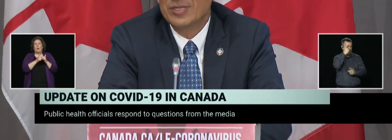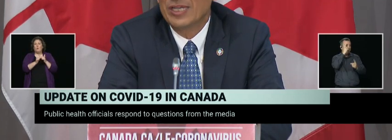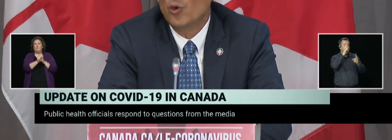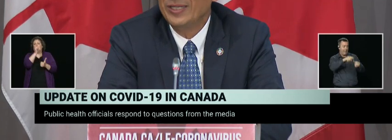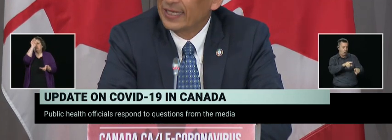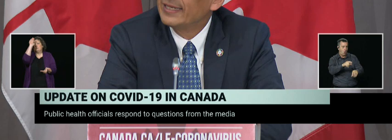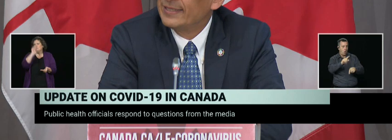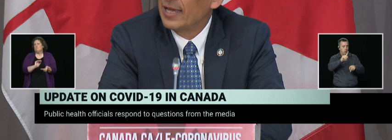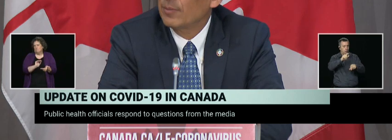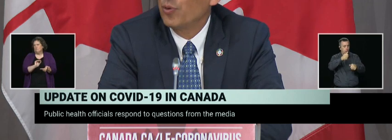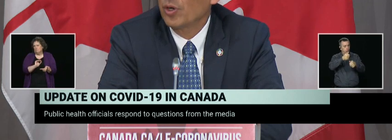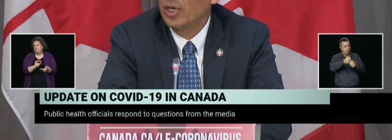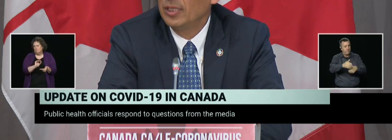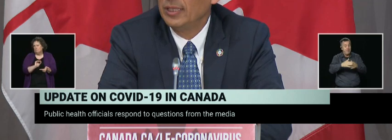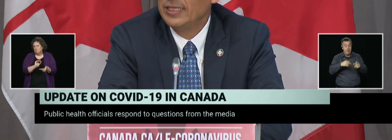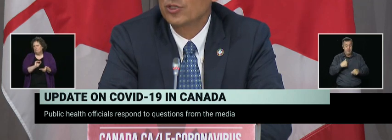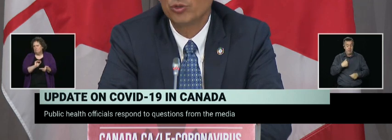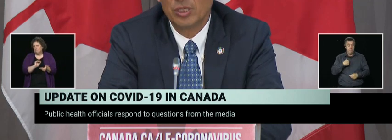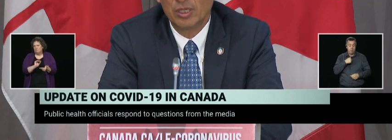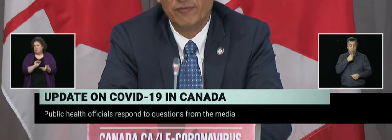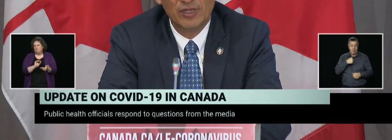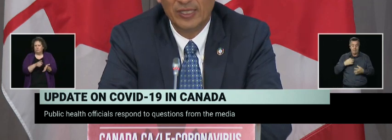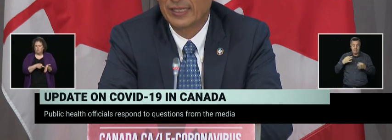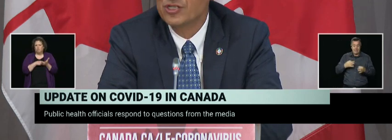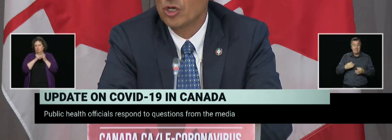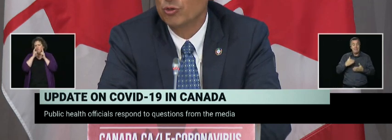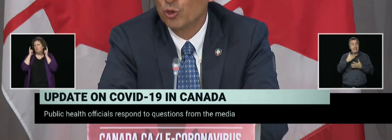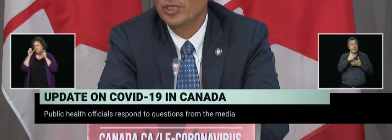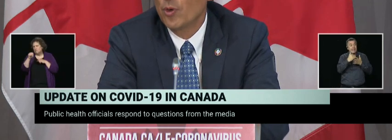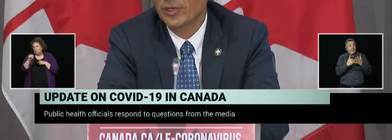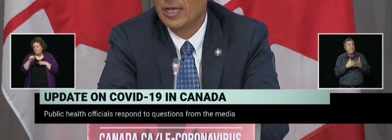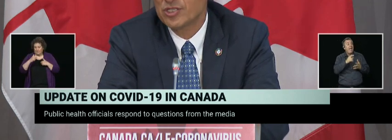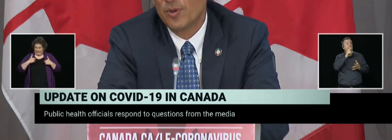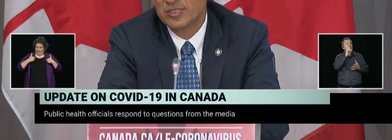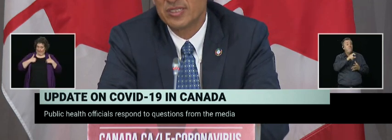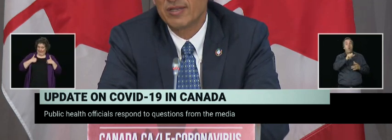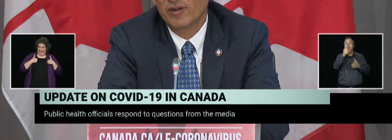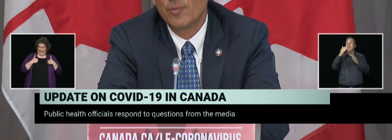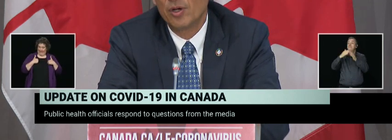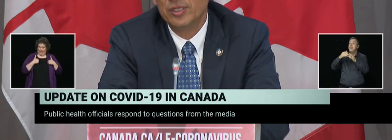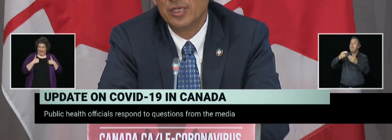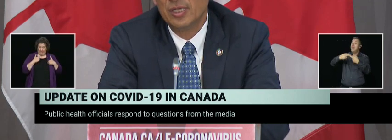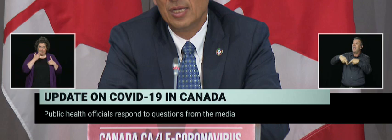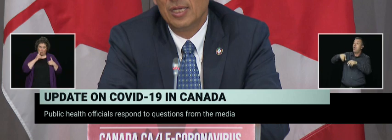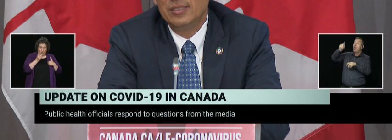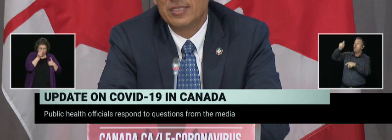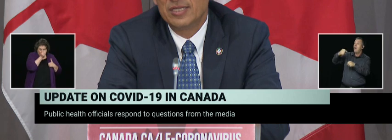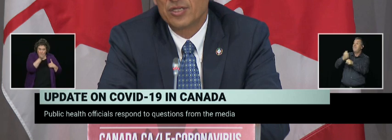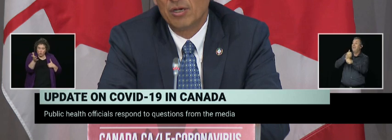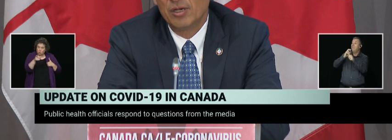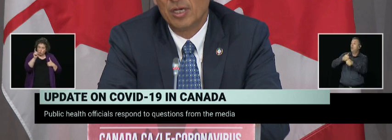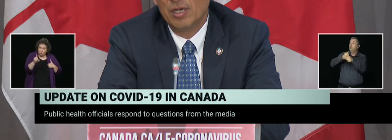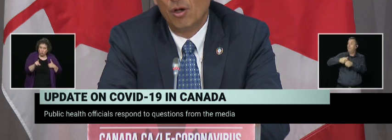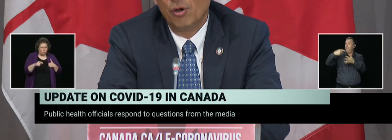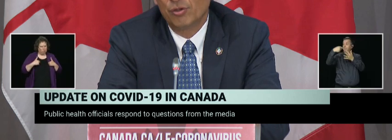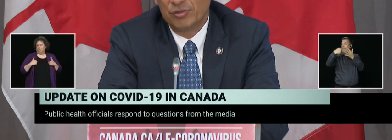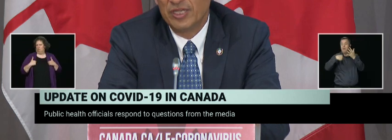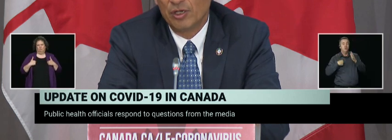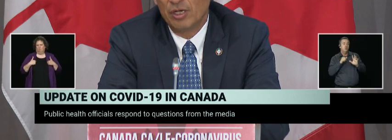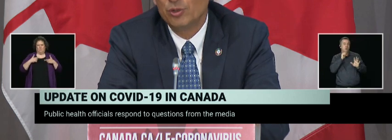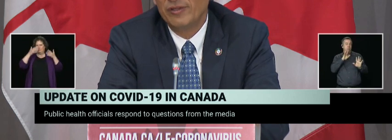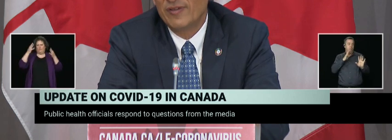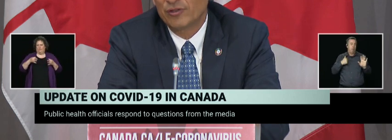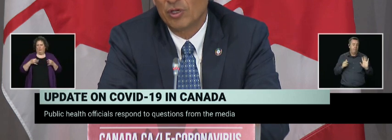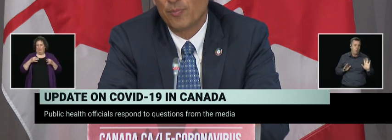exactement c'est quoi les critères pour les autres villes et régions autour de Montréal. Je pense que c'est vraiment une décision en